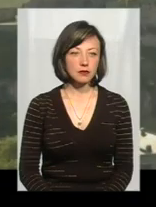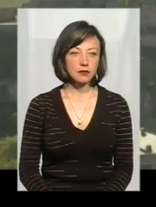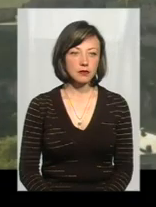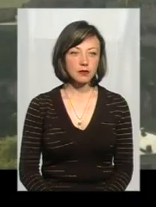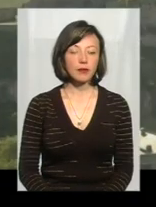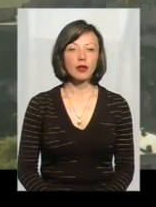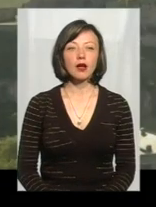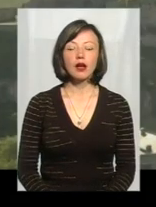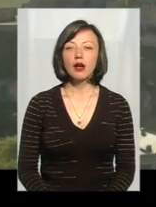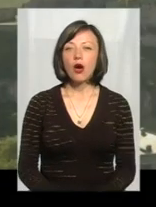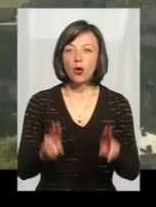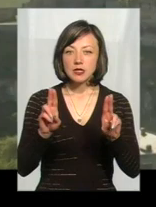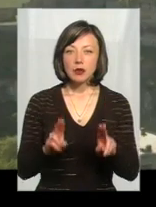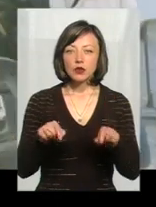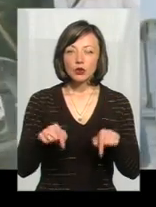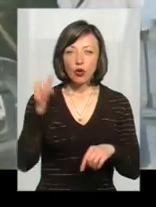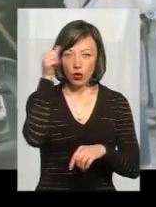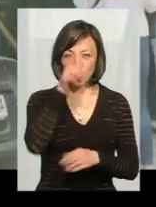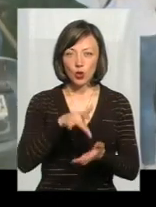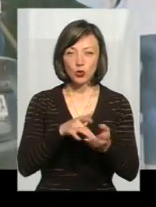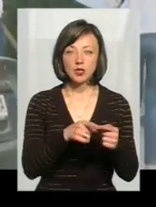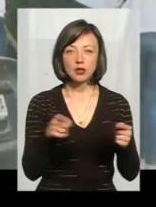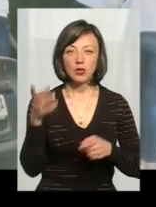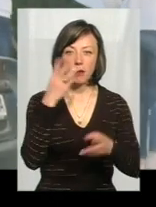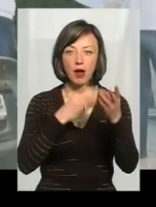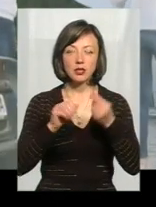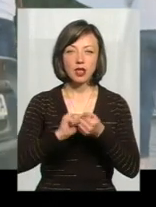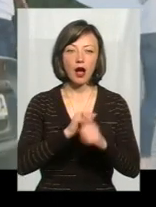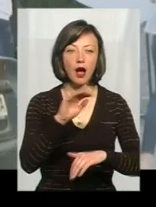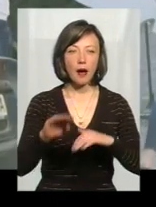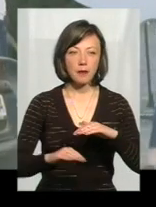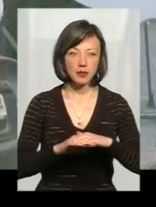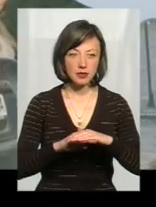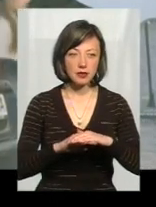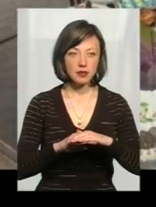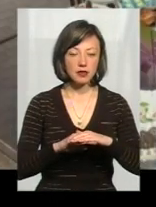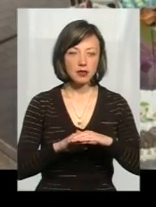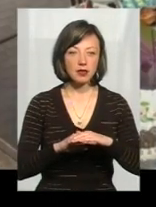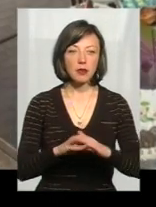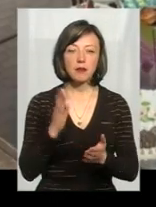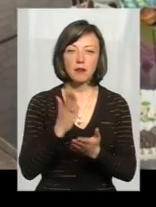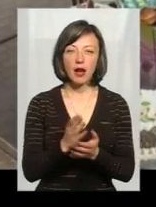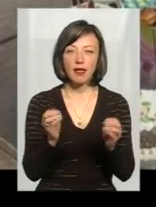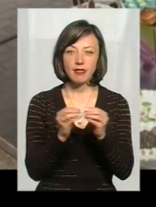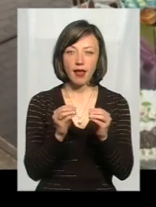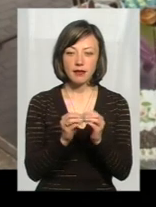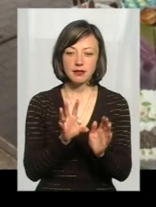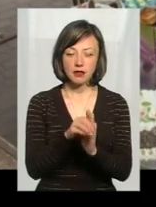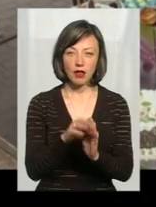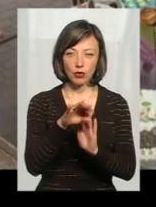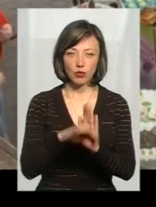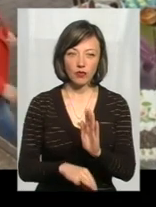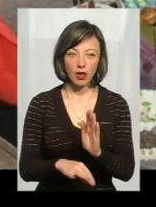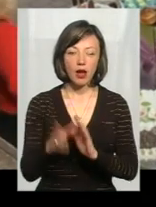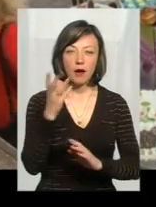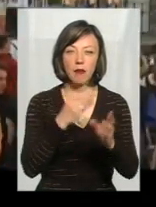Концепція цьогорічного турсезону «Магічний Кам'янець», каже директор департаменту гуманітарної політики міської ради Альона Козема, має 10 складових. Серед них –